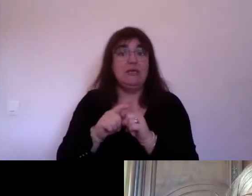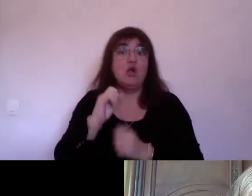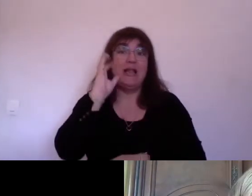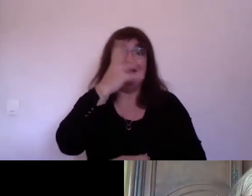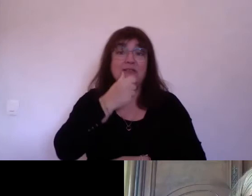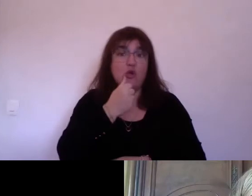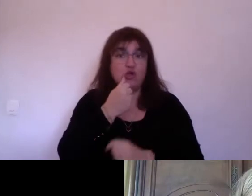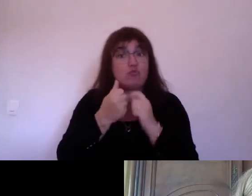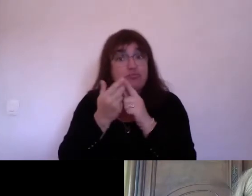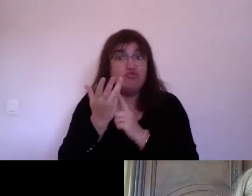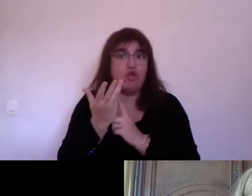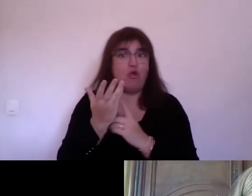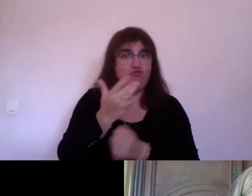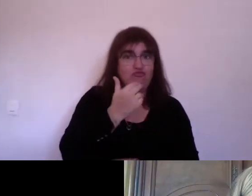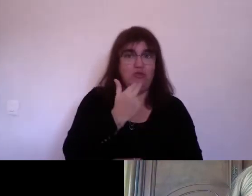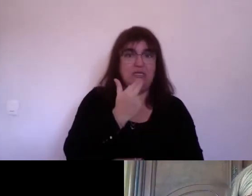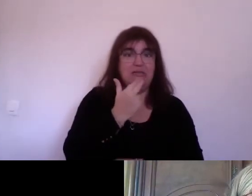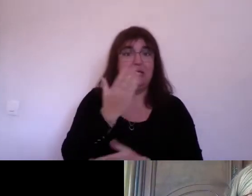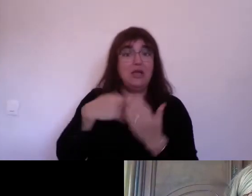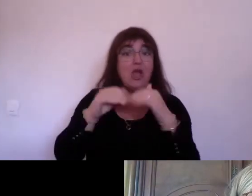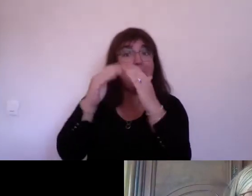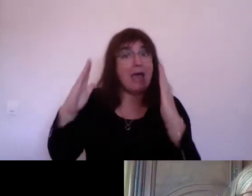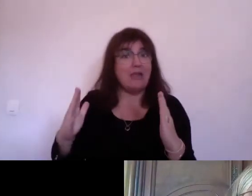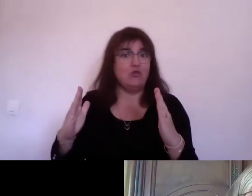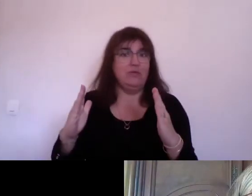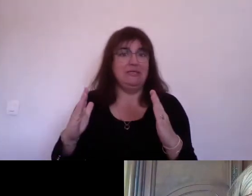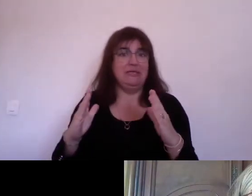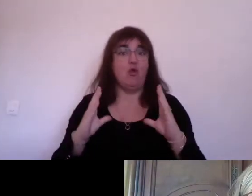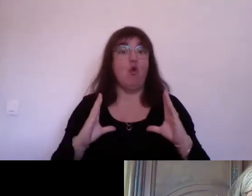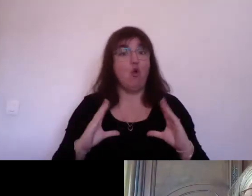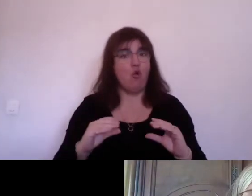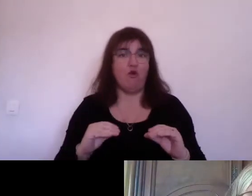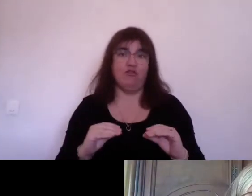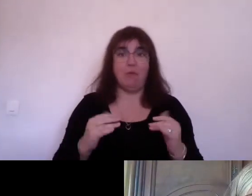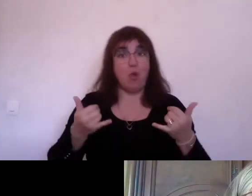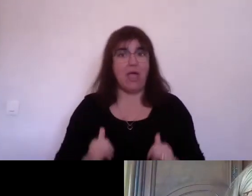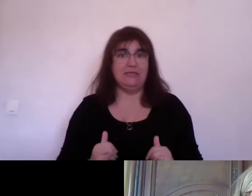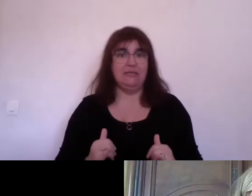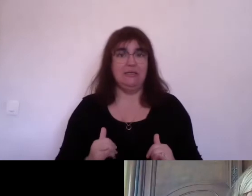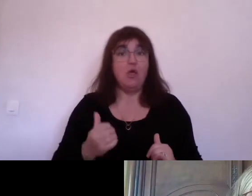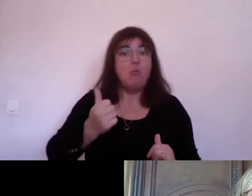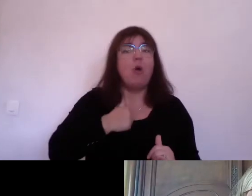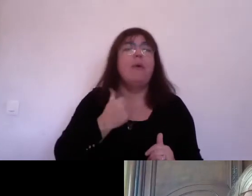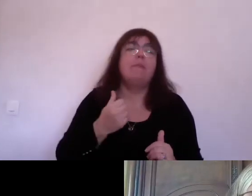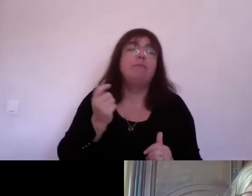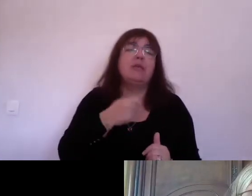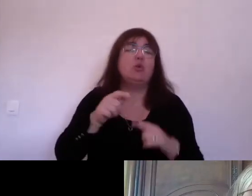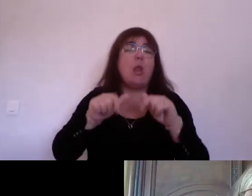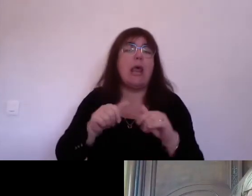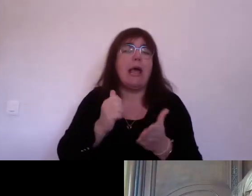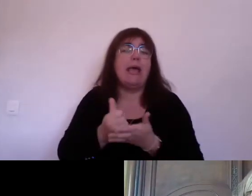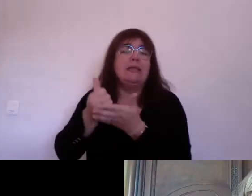À domicile, confortablement assise devant notre écran, moi-même aidant pour